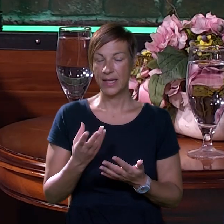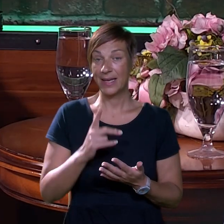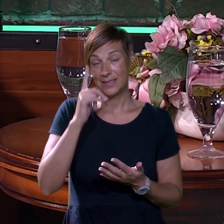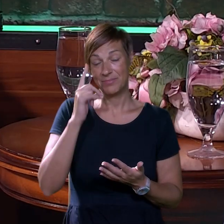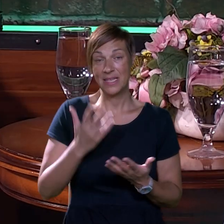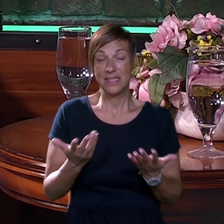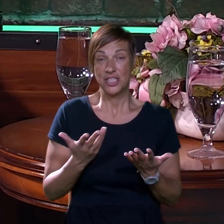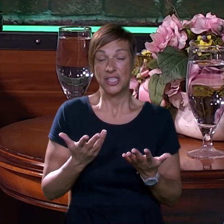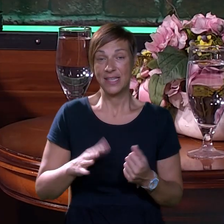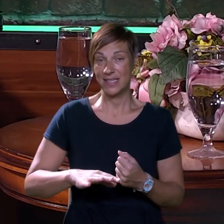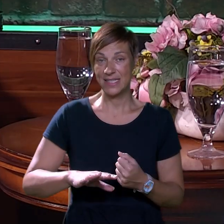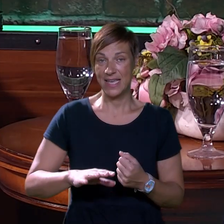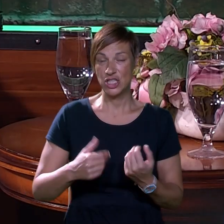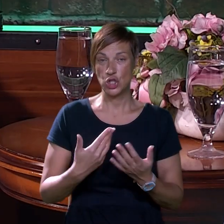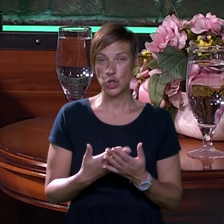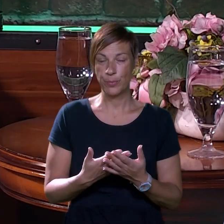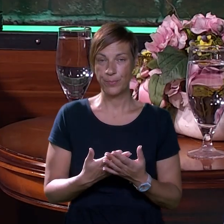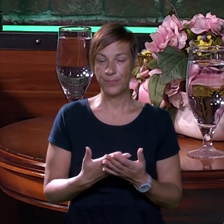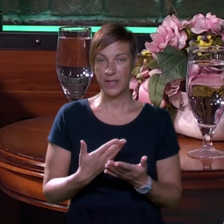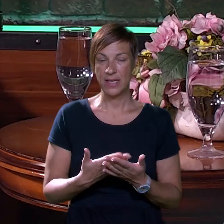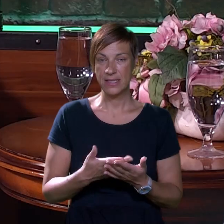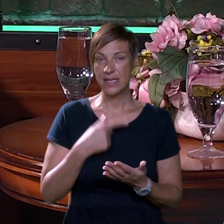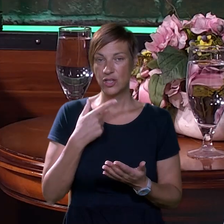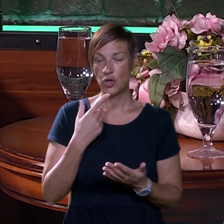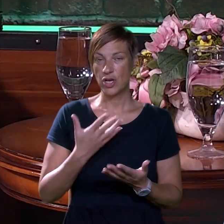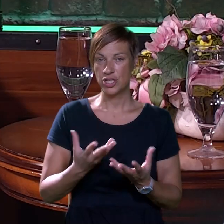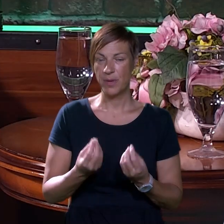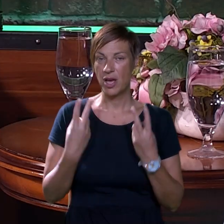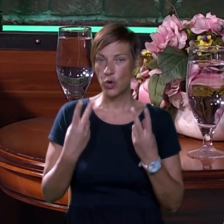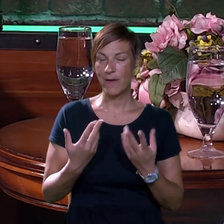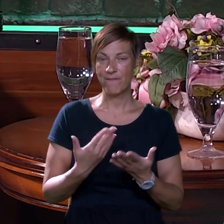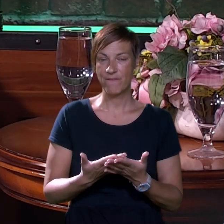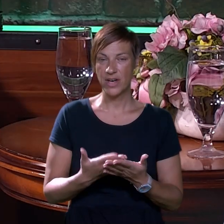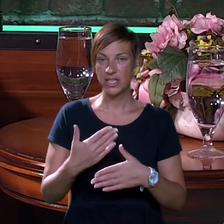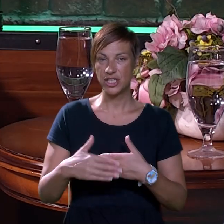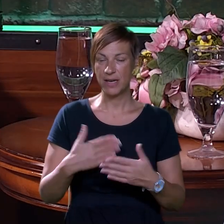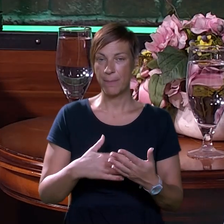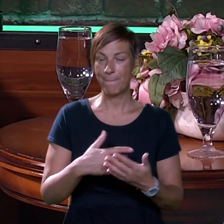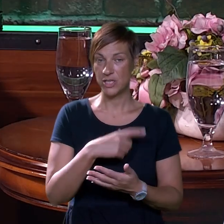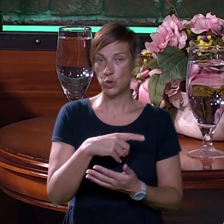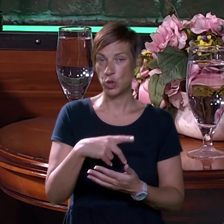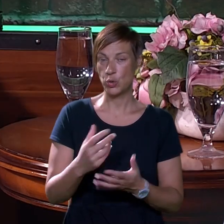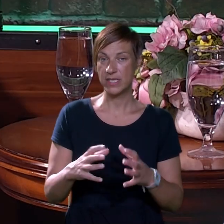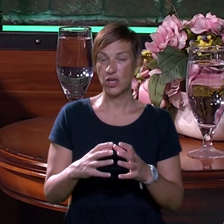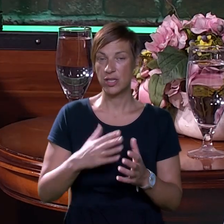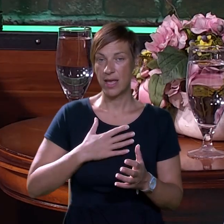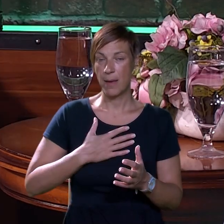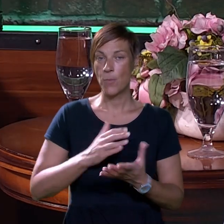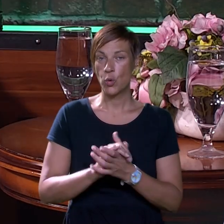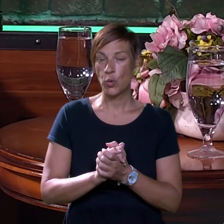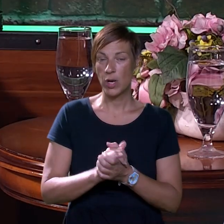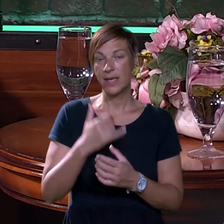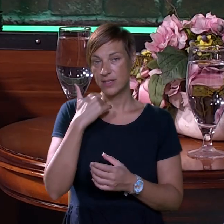Kad ti ne znaš gdje sa tom svojom djecom. I zato opet kažem, jako je bitan taj međuljudski odnos da ja mogu